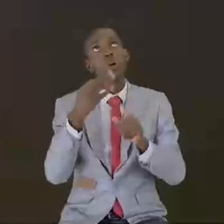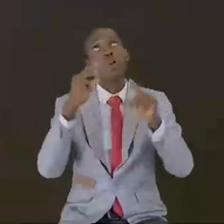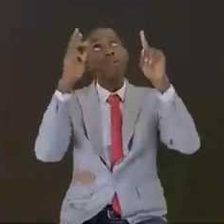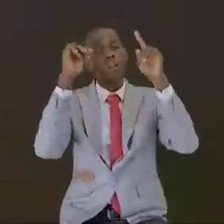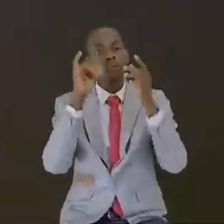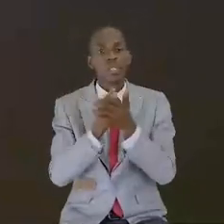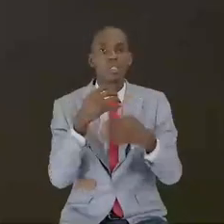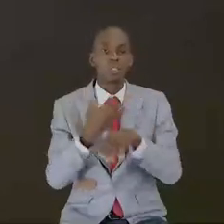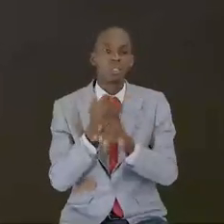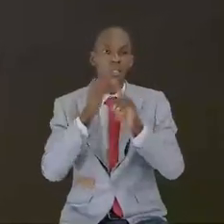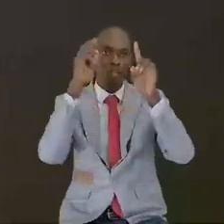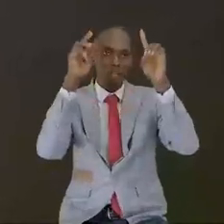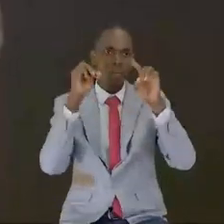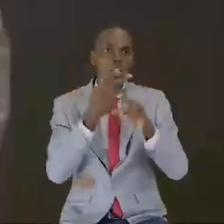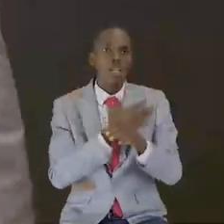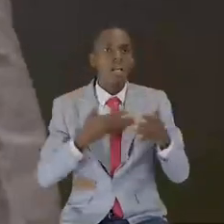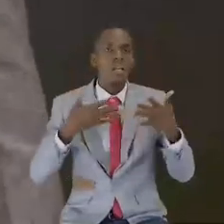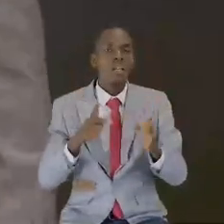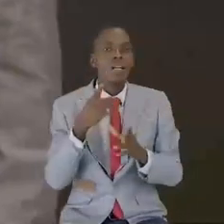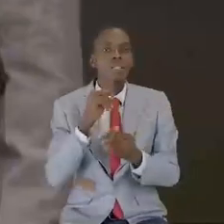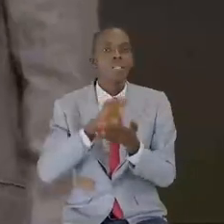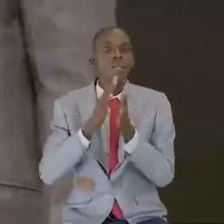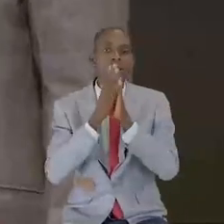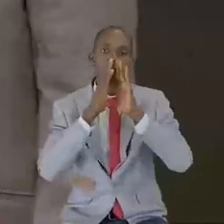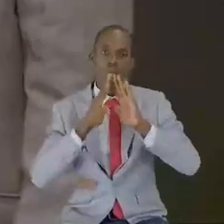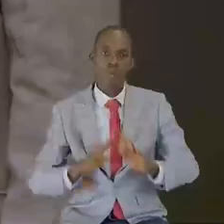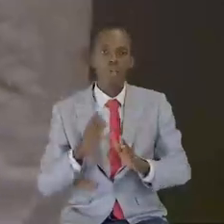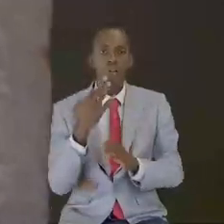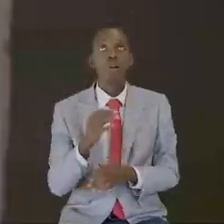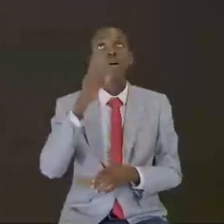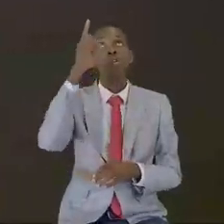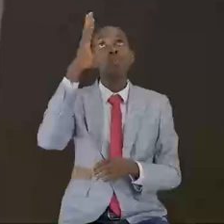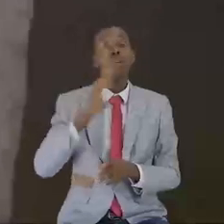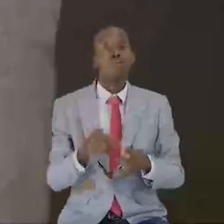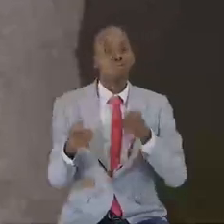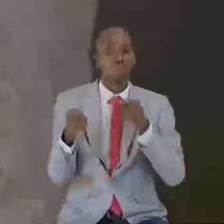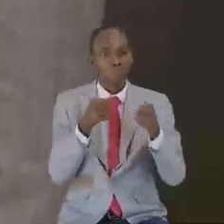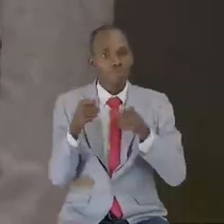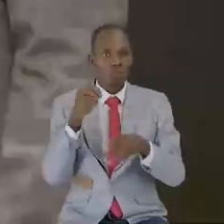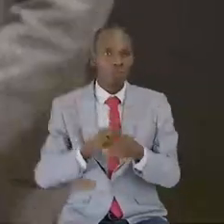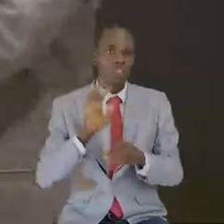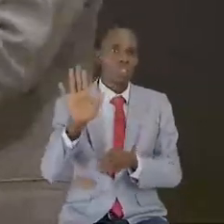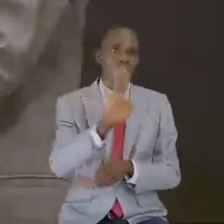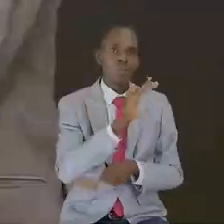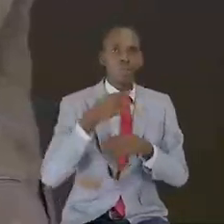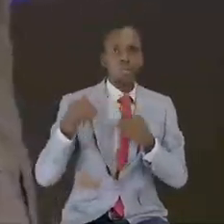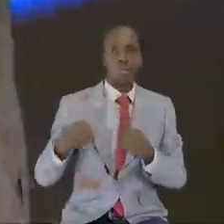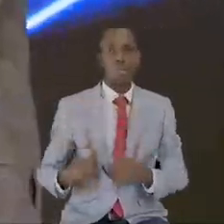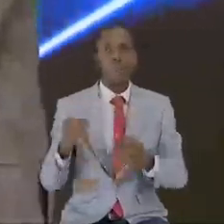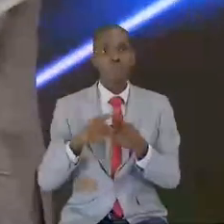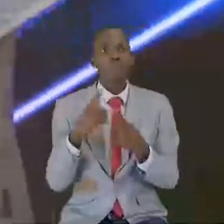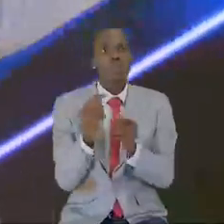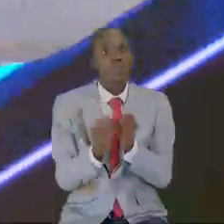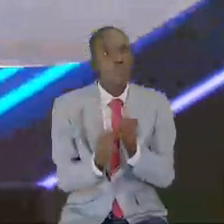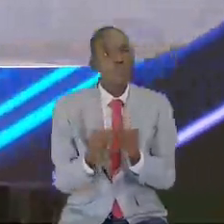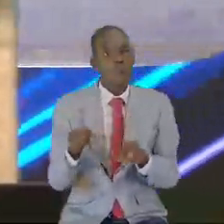là-bas. Dans le verset 15, il dit, « Et que la paix de Christ, à laquelle vous avez été appelés, pour former un seul corps, règne dans